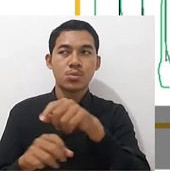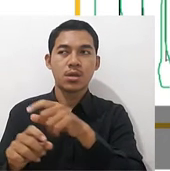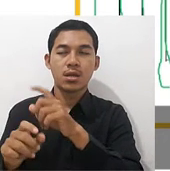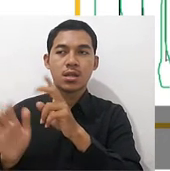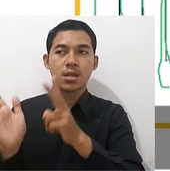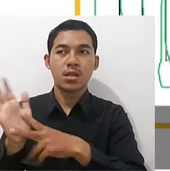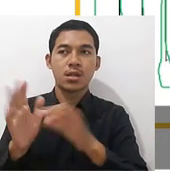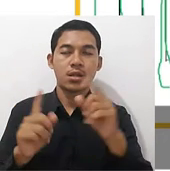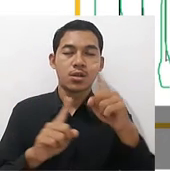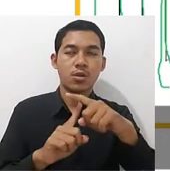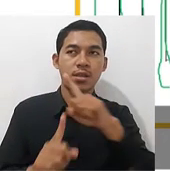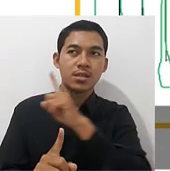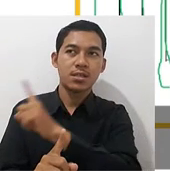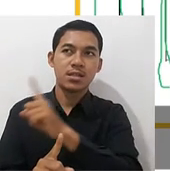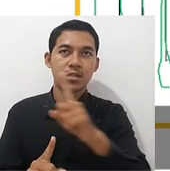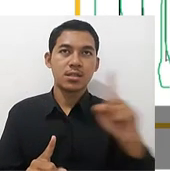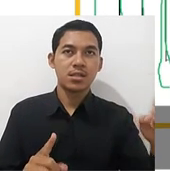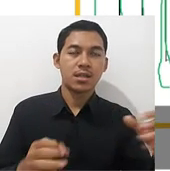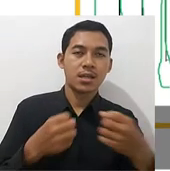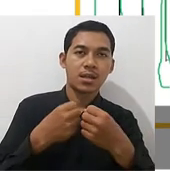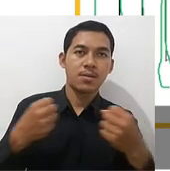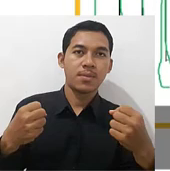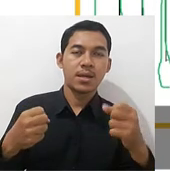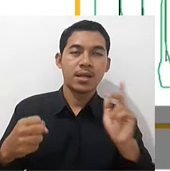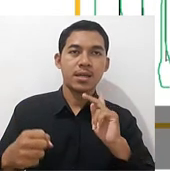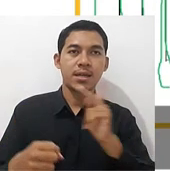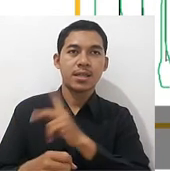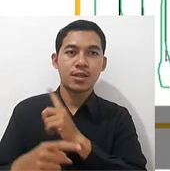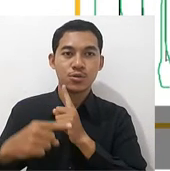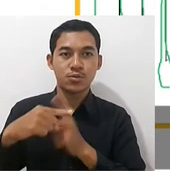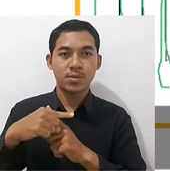per masing-masing gerbang N dulu, baru untuk selanjutnya kita